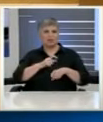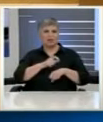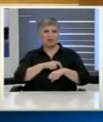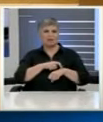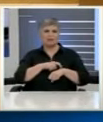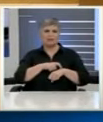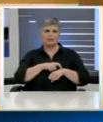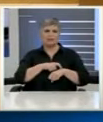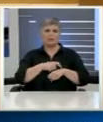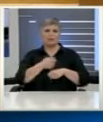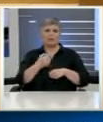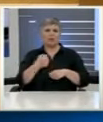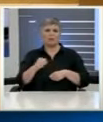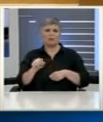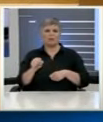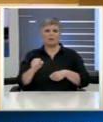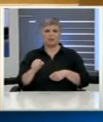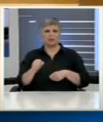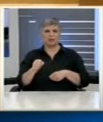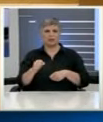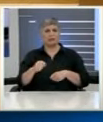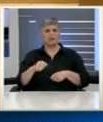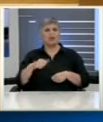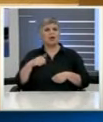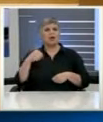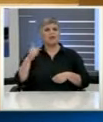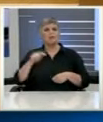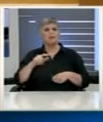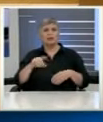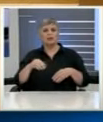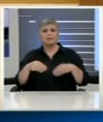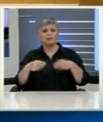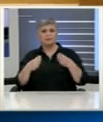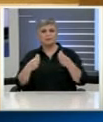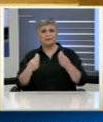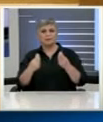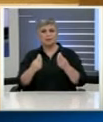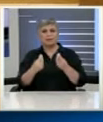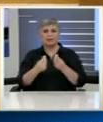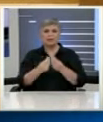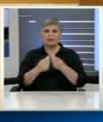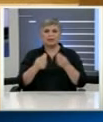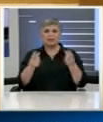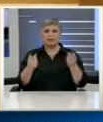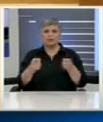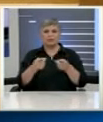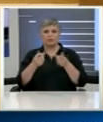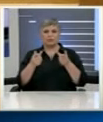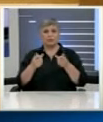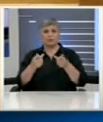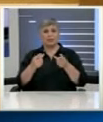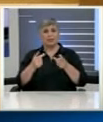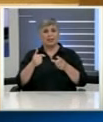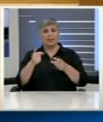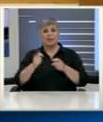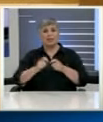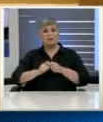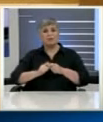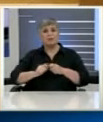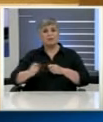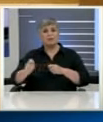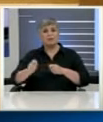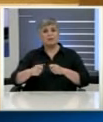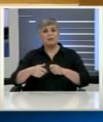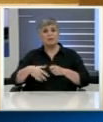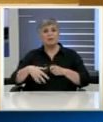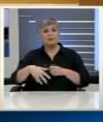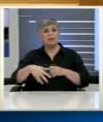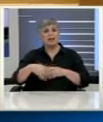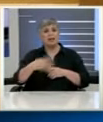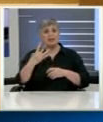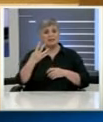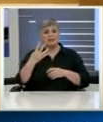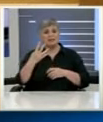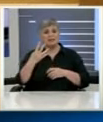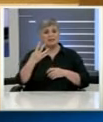προσαρμογή light προσαρμογή μέτρα 14 14,5 δισεκατομμύρια